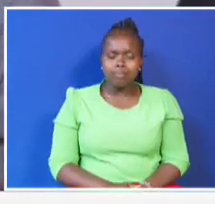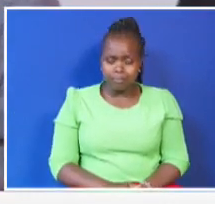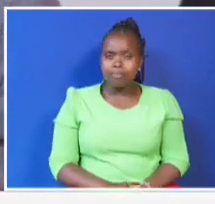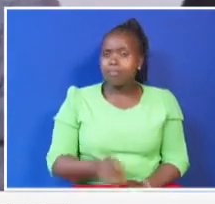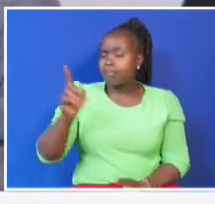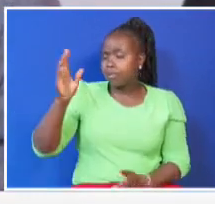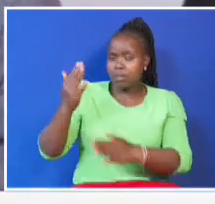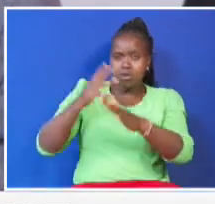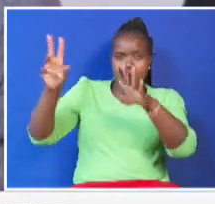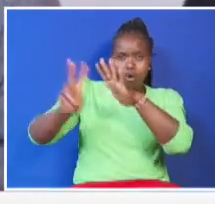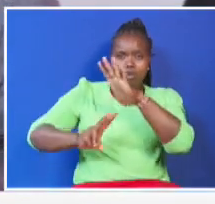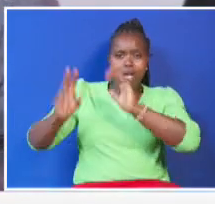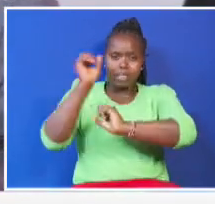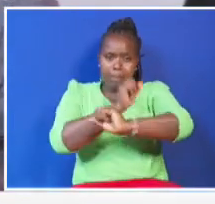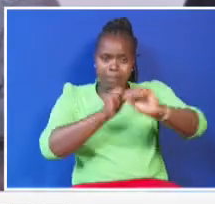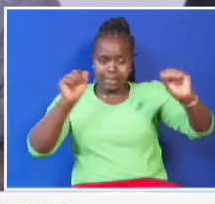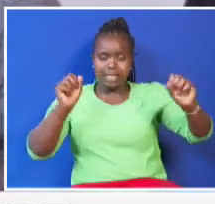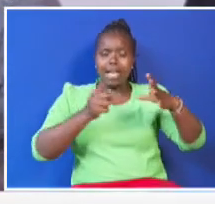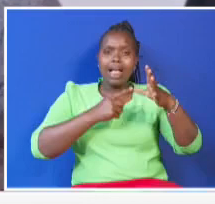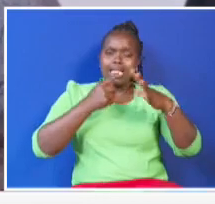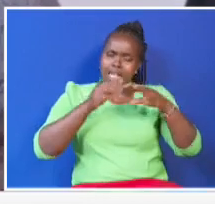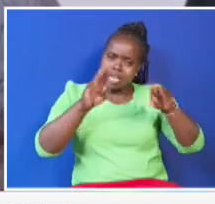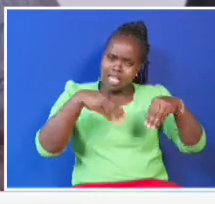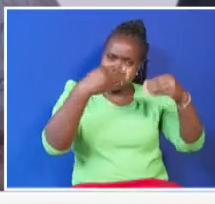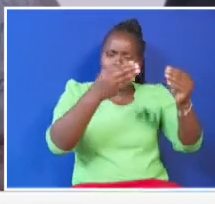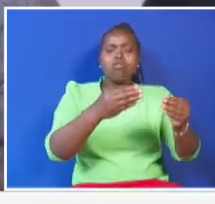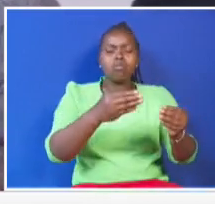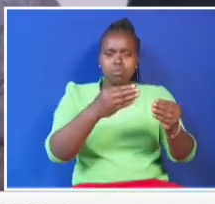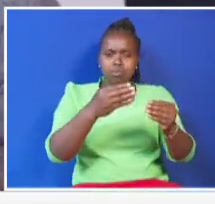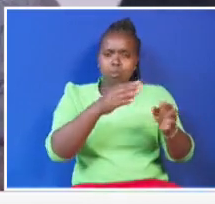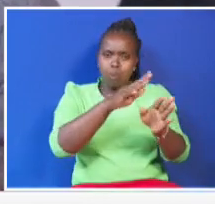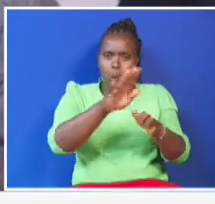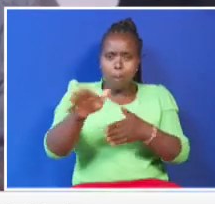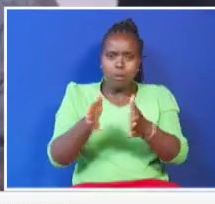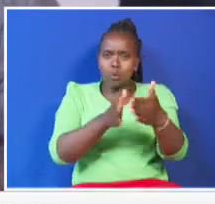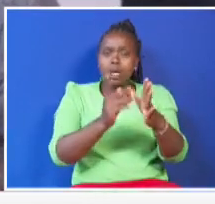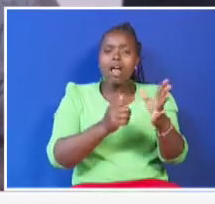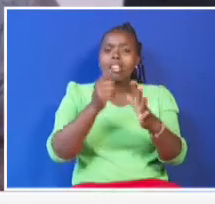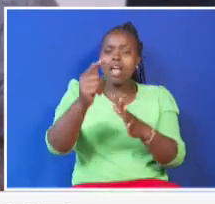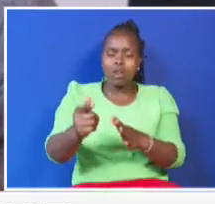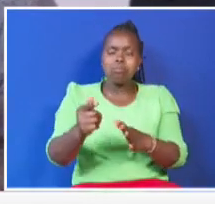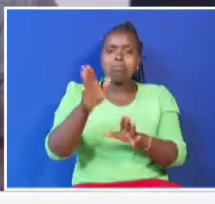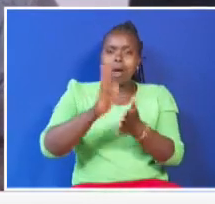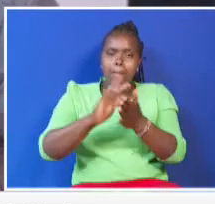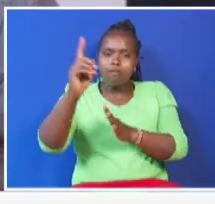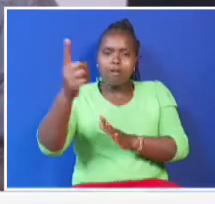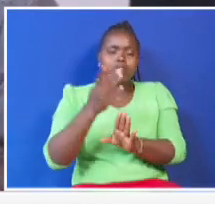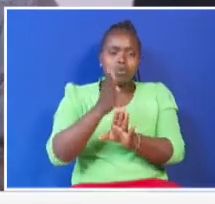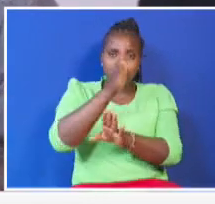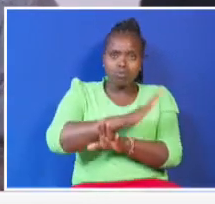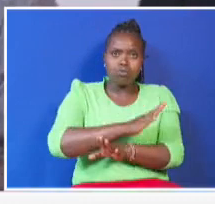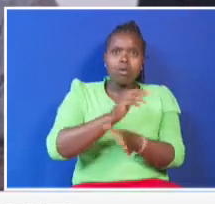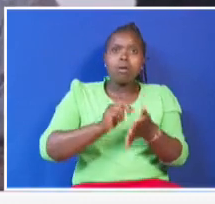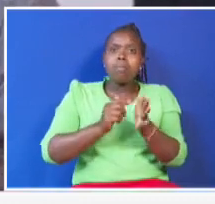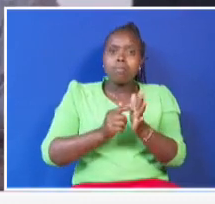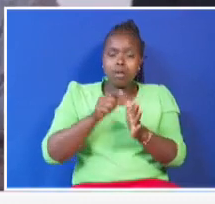Alikuwa vice president wako, na akakuachia kiti, na ukakuwa mbele yeye akakuwa nyuma. Dawa ya